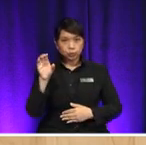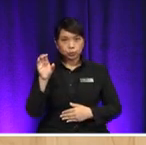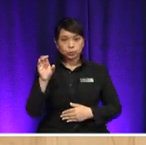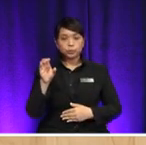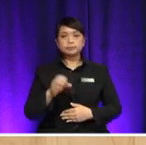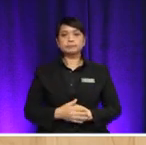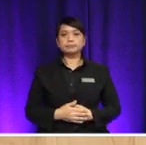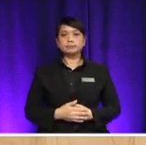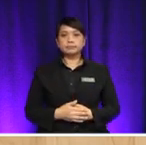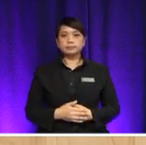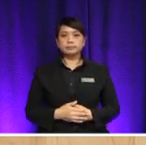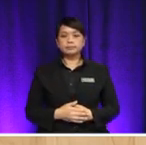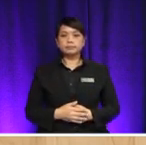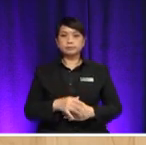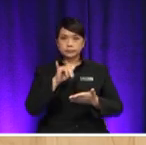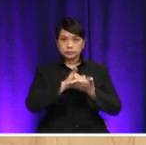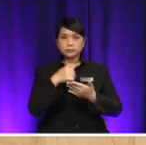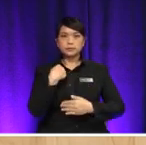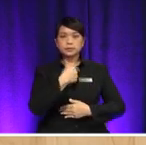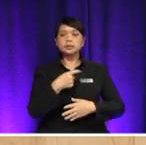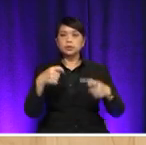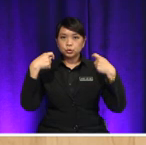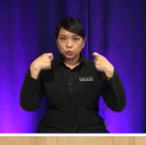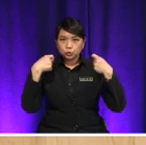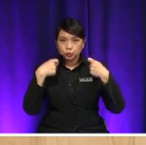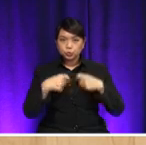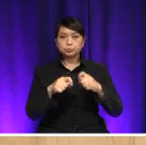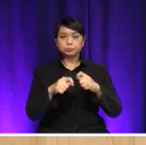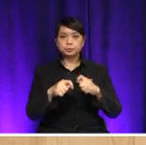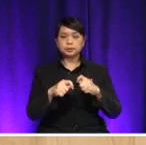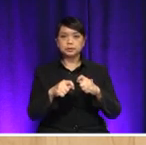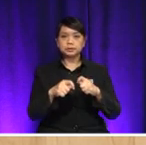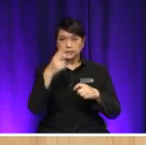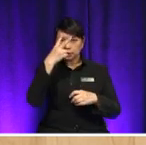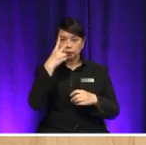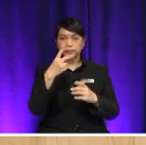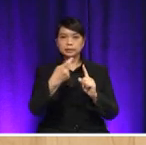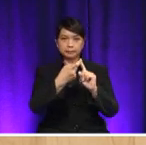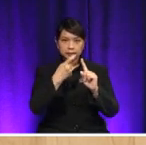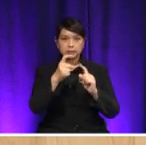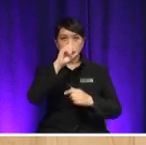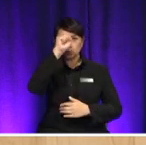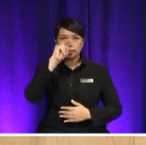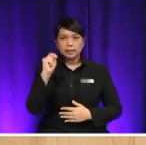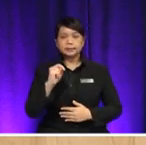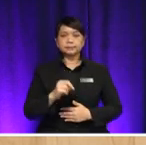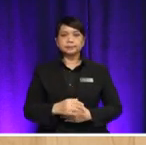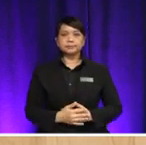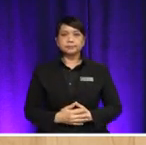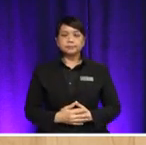kita coba pecahkan apa yang ada di dalam soal adalah Oke daripada soalnya daripada